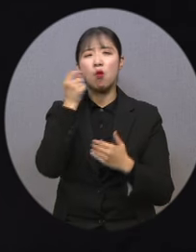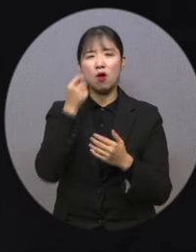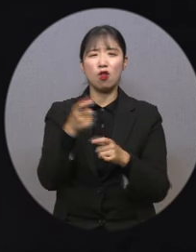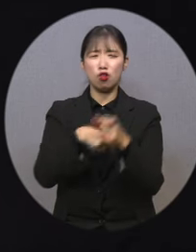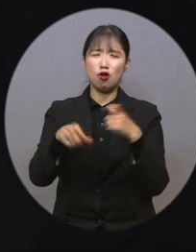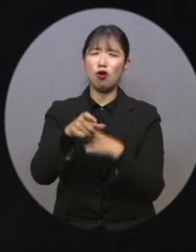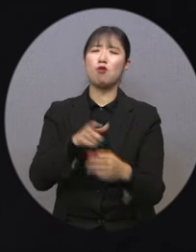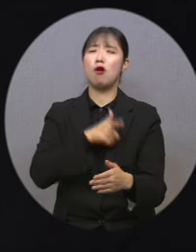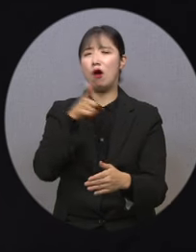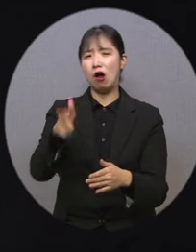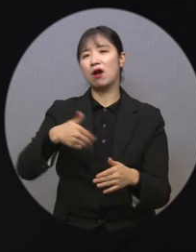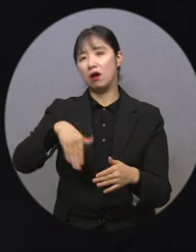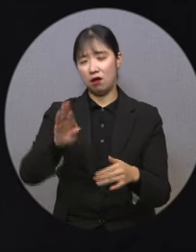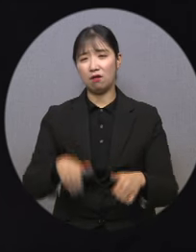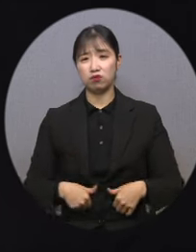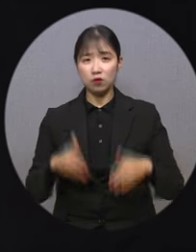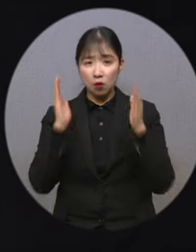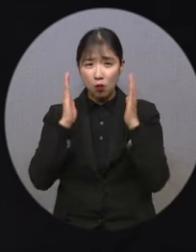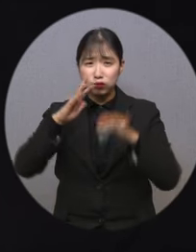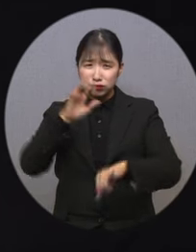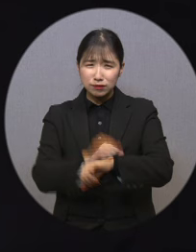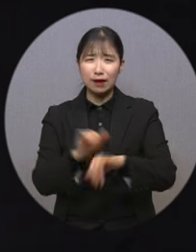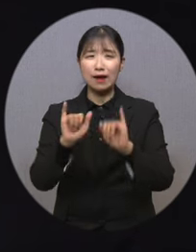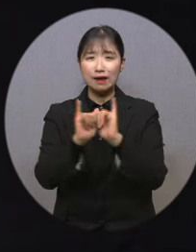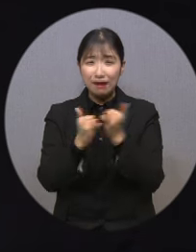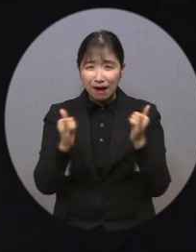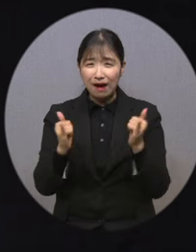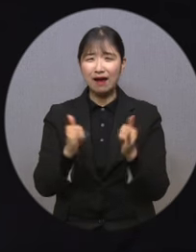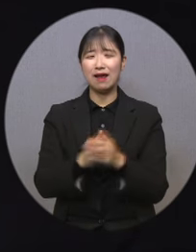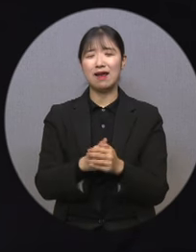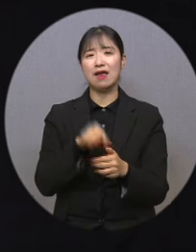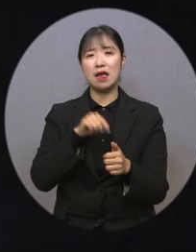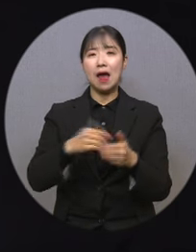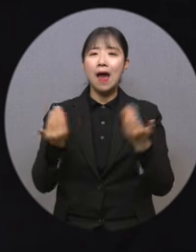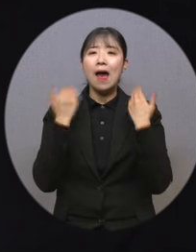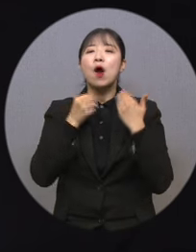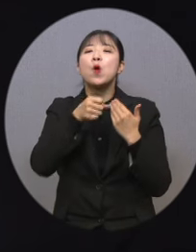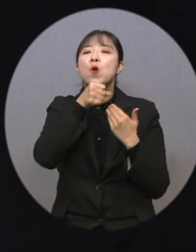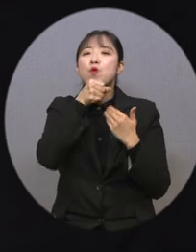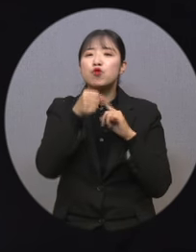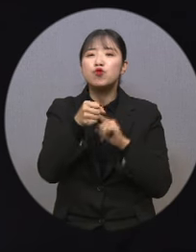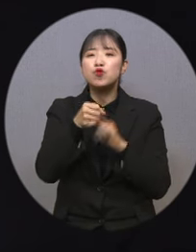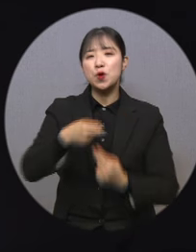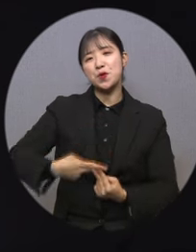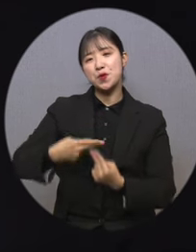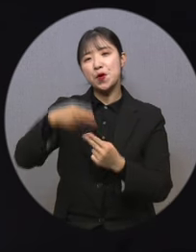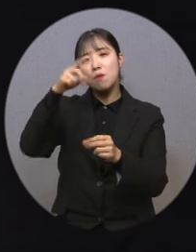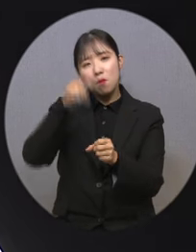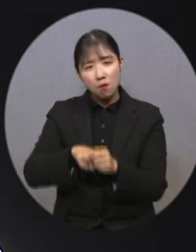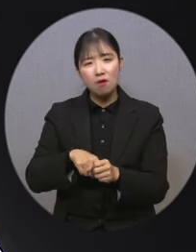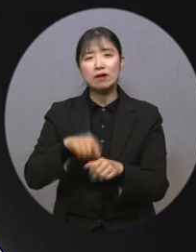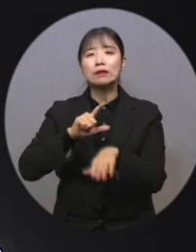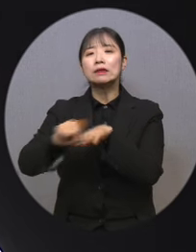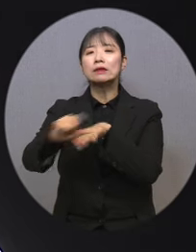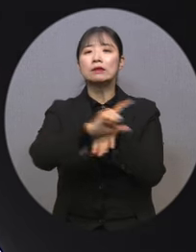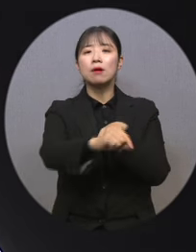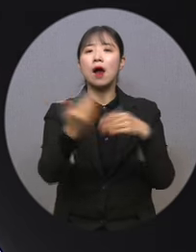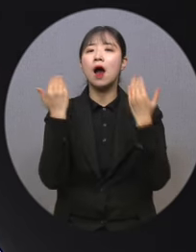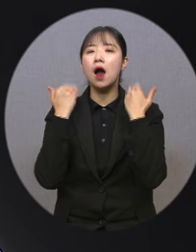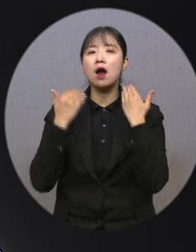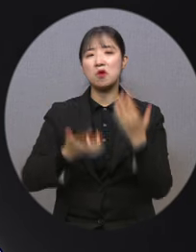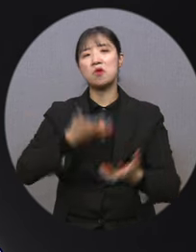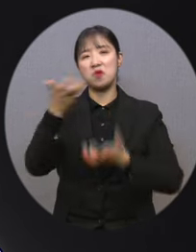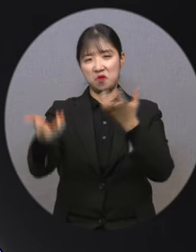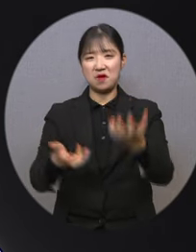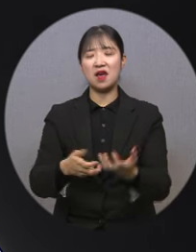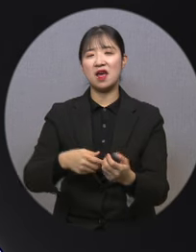가요. 공부 잘하는 애들이 내신 때문에 지방 학교로 온다는 거죠. 그 내신 1등급을